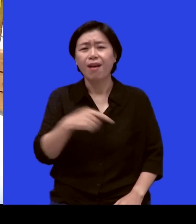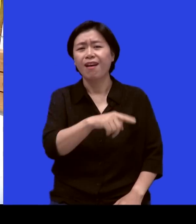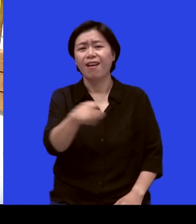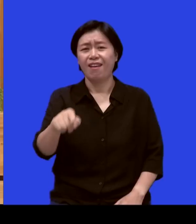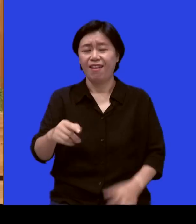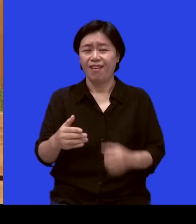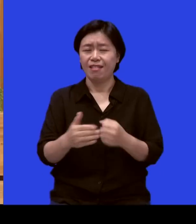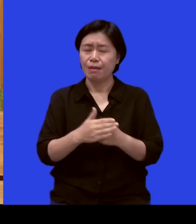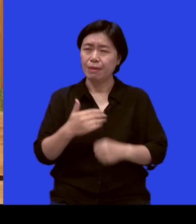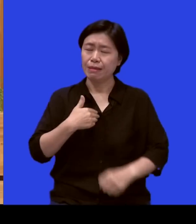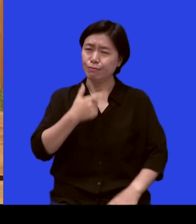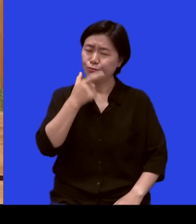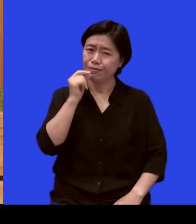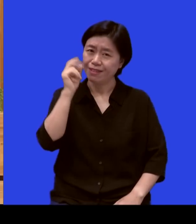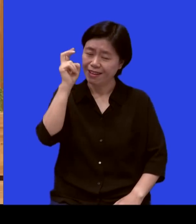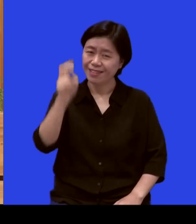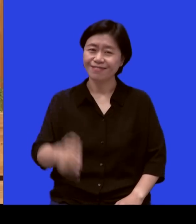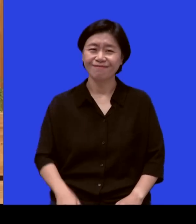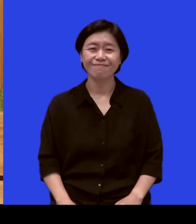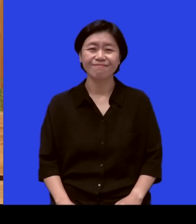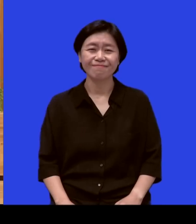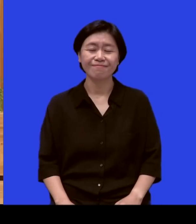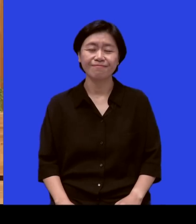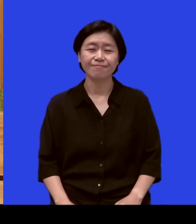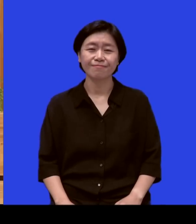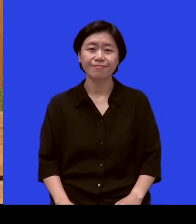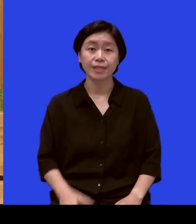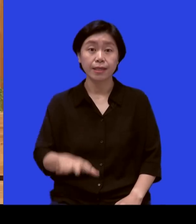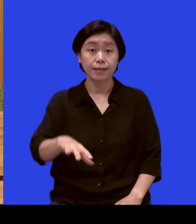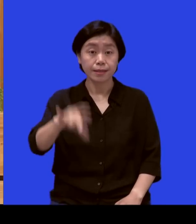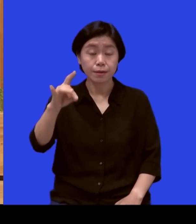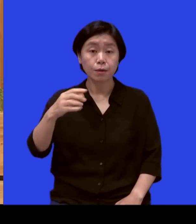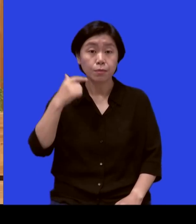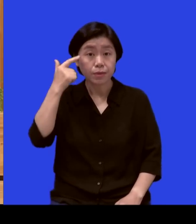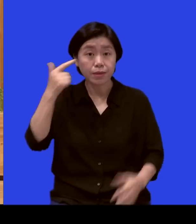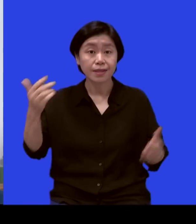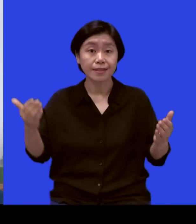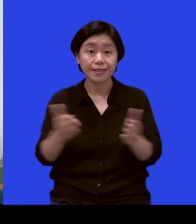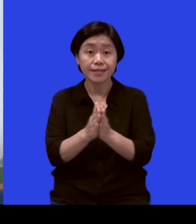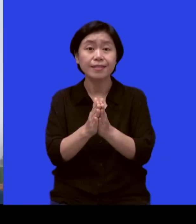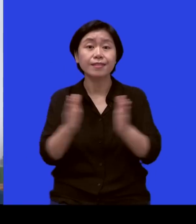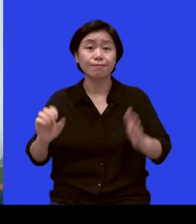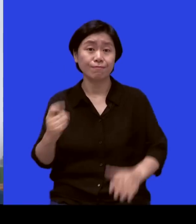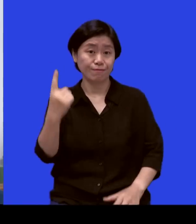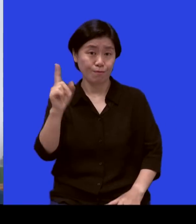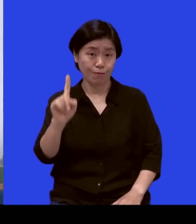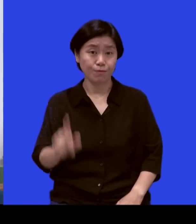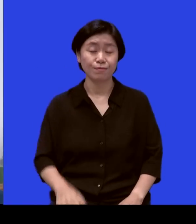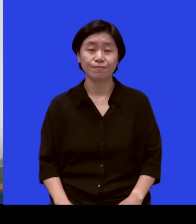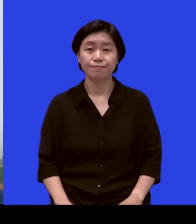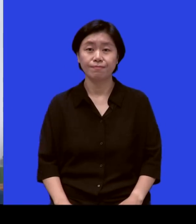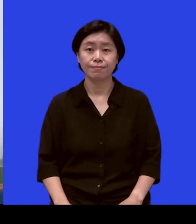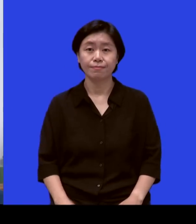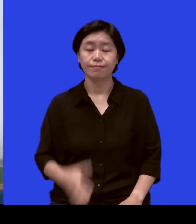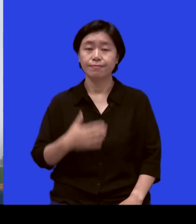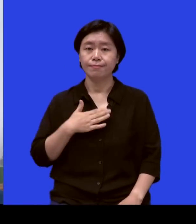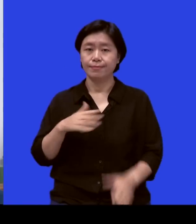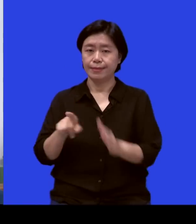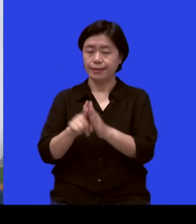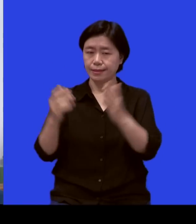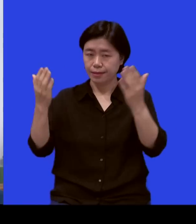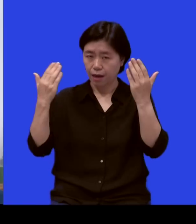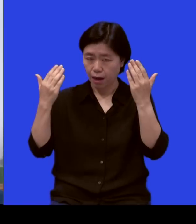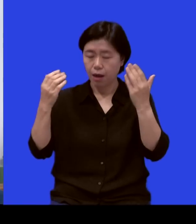41년 전으로 돌아가서 목사님은 어떻게 목회를 처음 시작하셨을까요? 제가 신학을 하게 되게 되고 또 그래서 이제